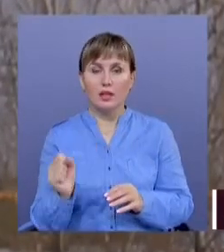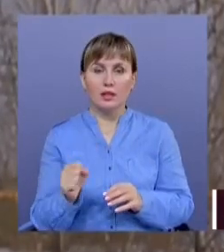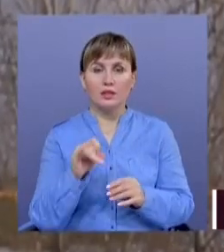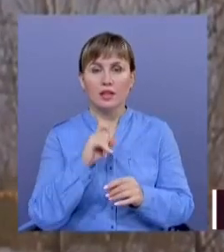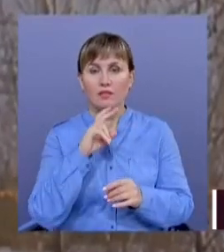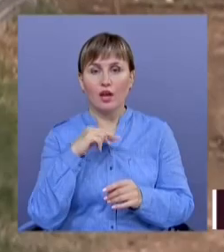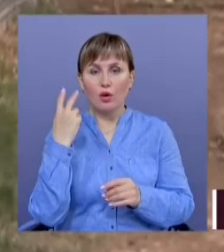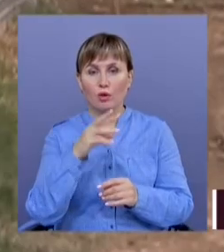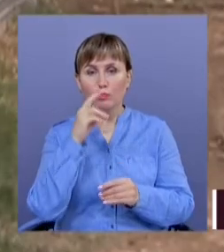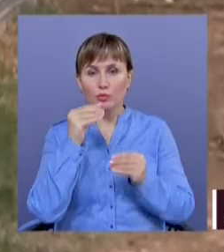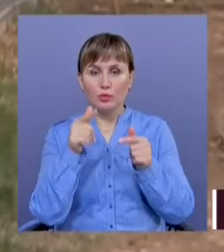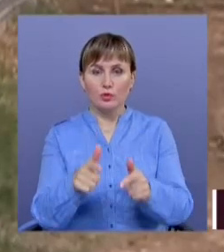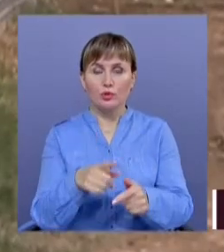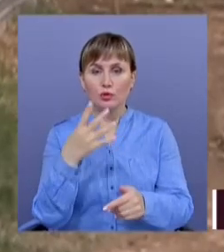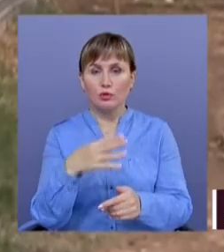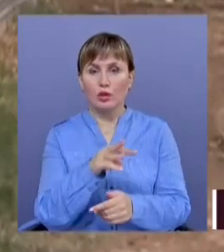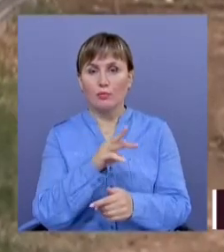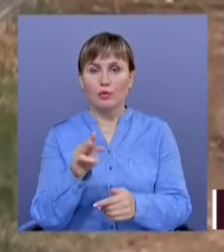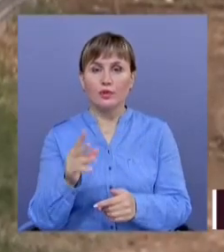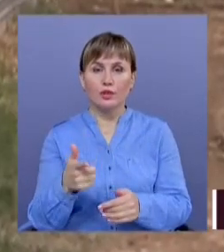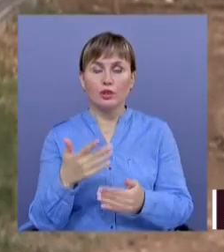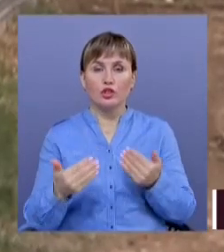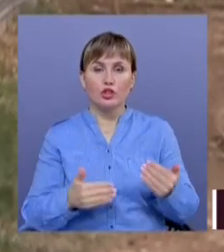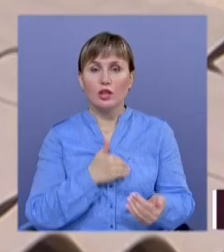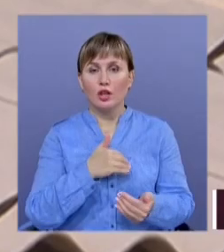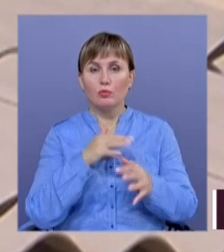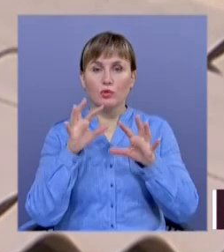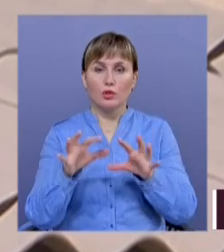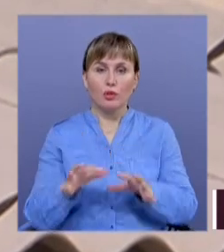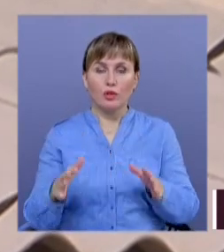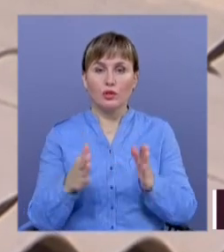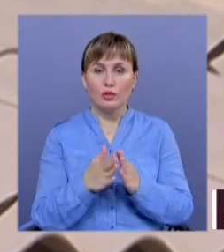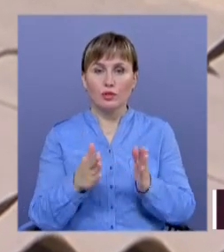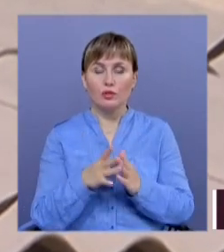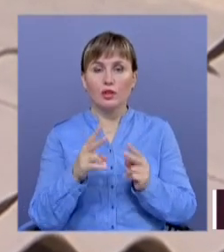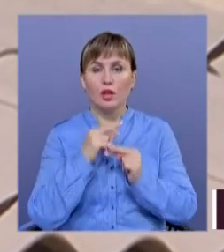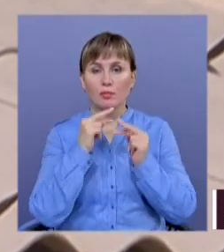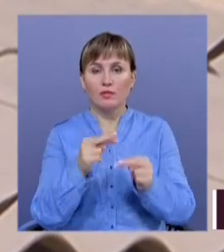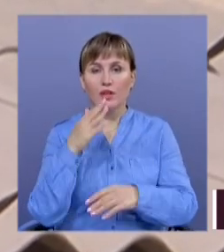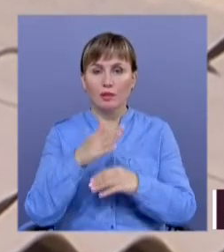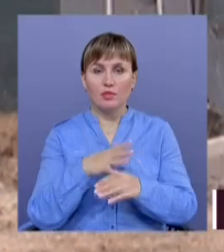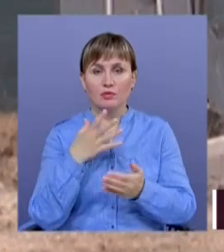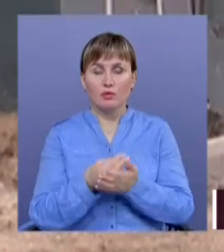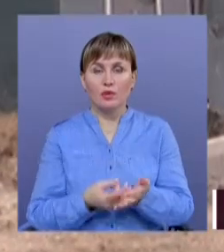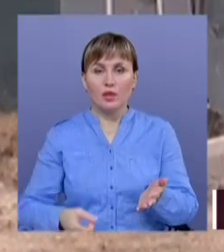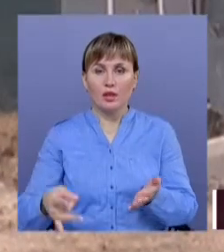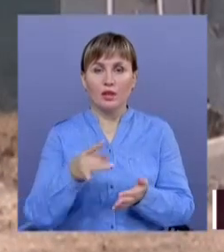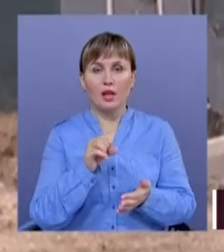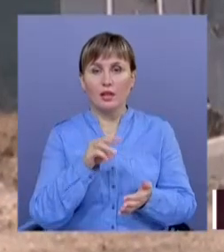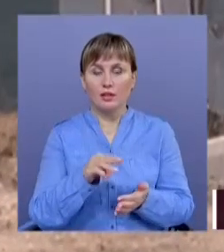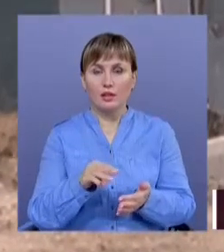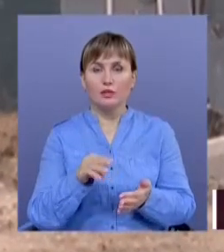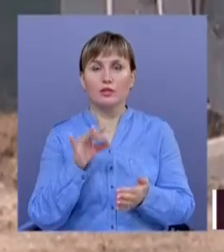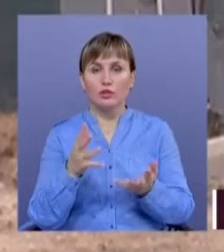За 2 года в бюджет поступило 40 миллионов тенге. Желающим узаконить недвижимость следует обратиться в акимат своего района. В Алатауском,